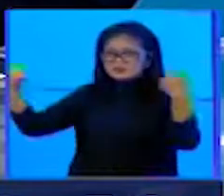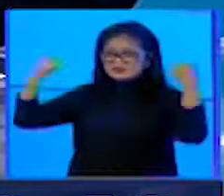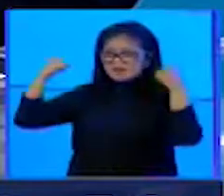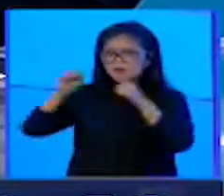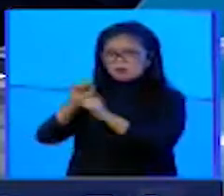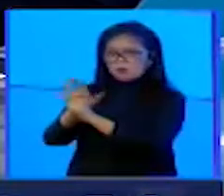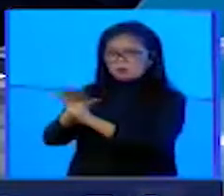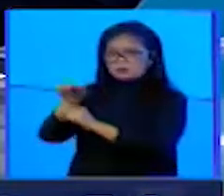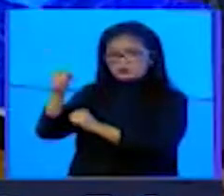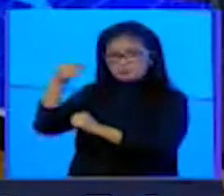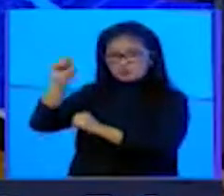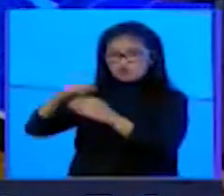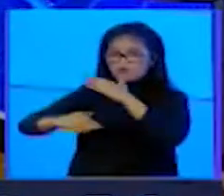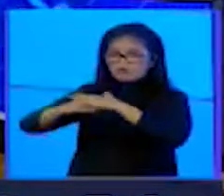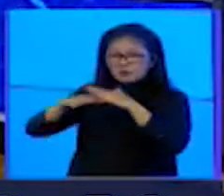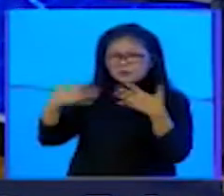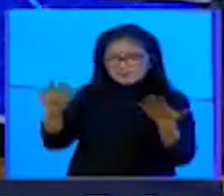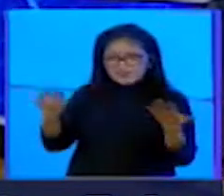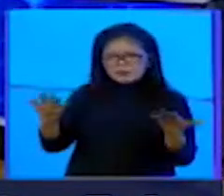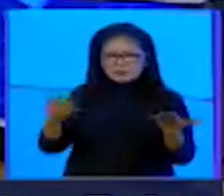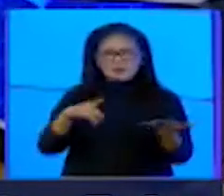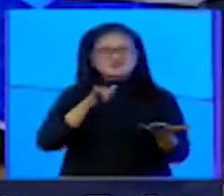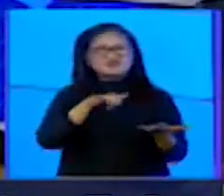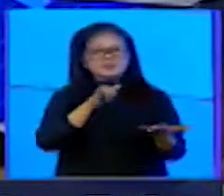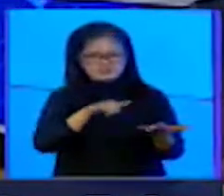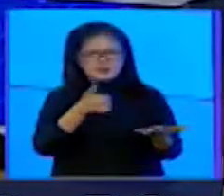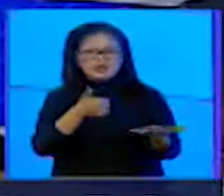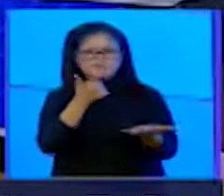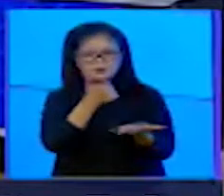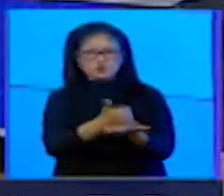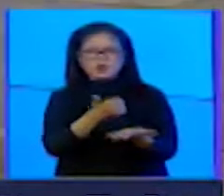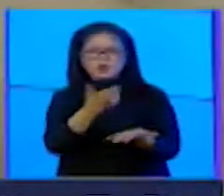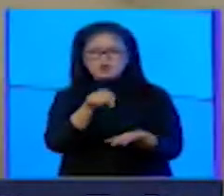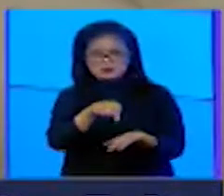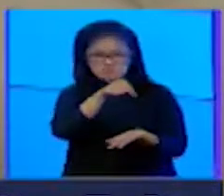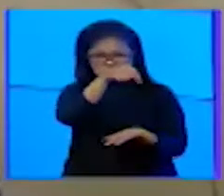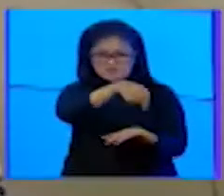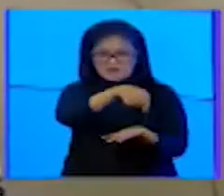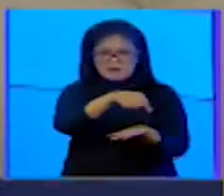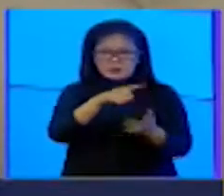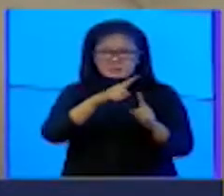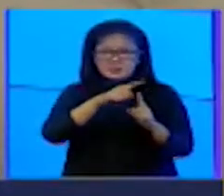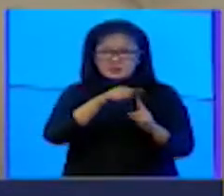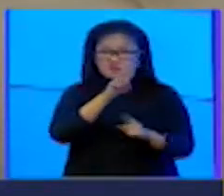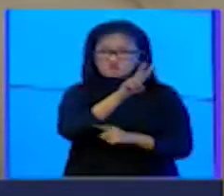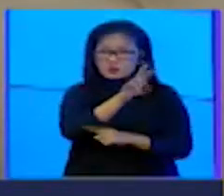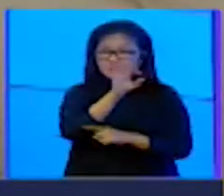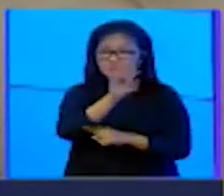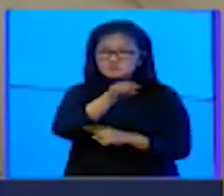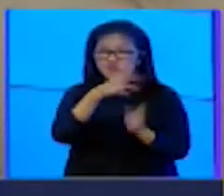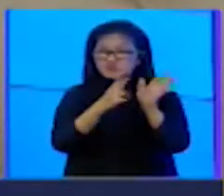apakah betul penuh? Ya, terima kasih Mas Tommy. Jadi kondisi pada tanggal 20 November itu